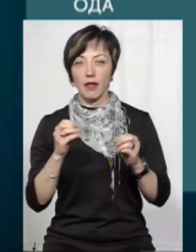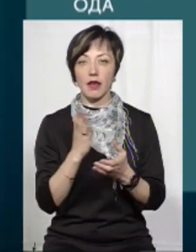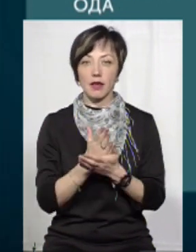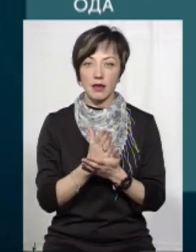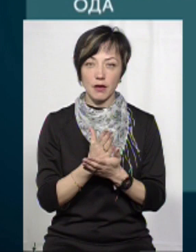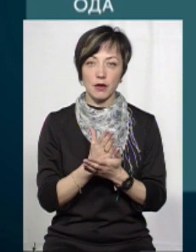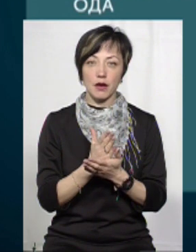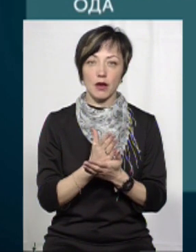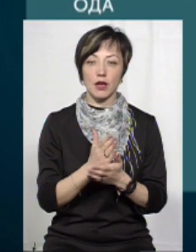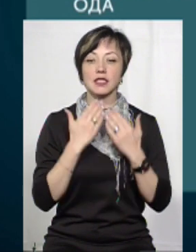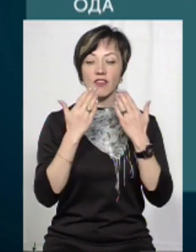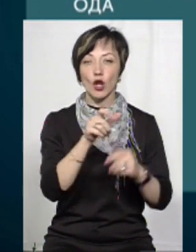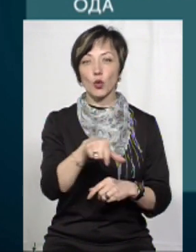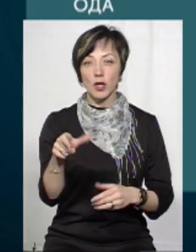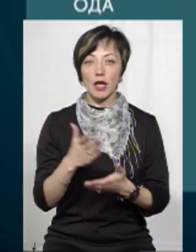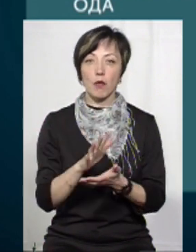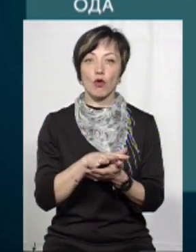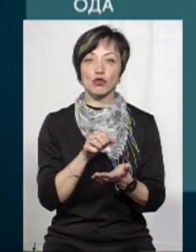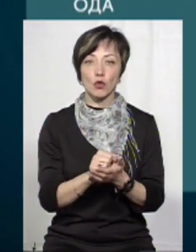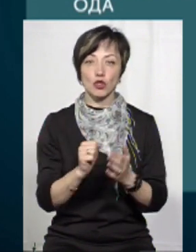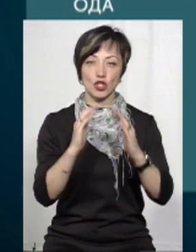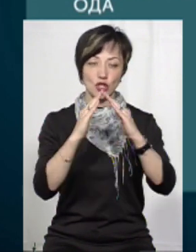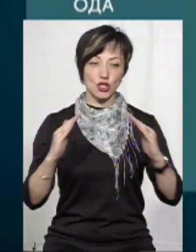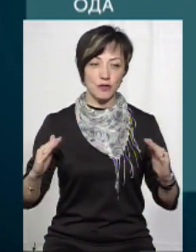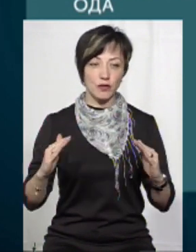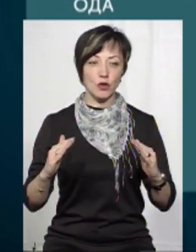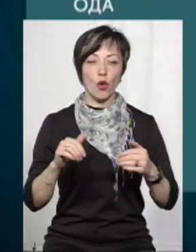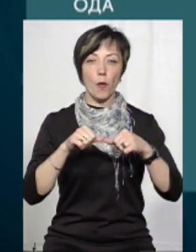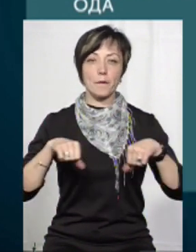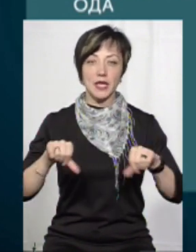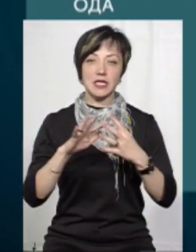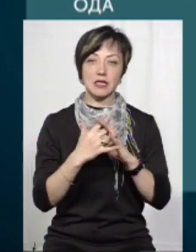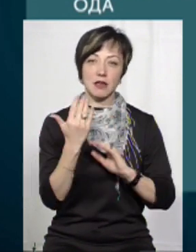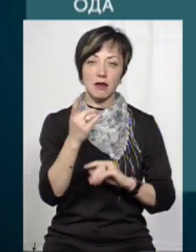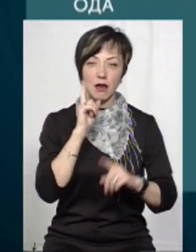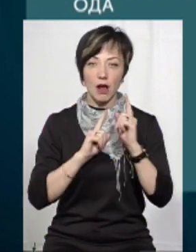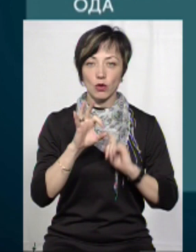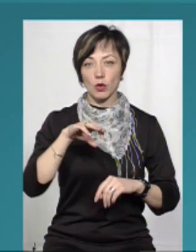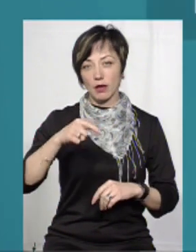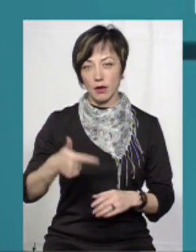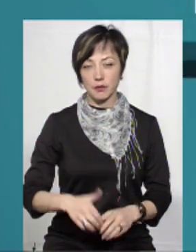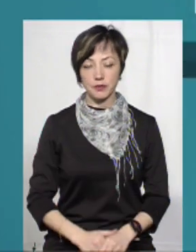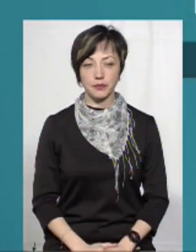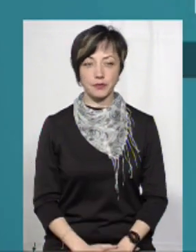звернення людей, що є пошкодження шиферу, комісії сільських рад, об'єднаних громад.